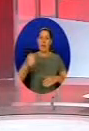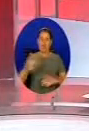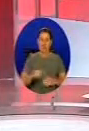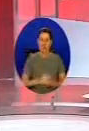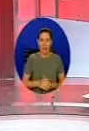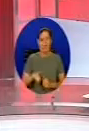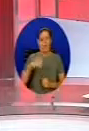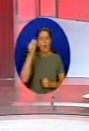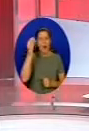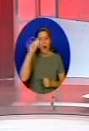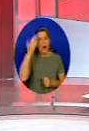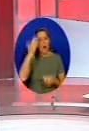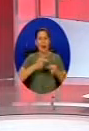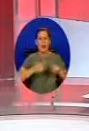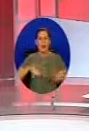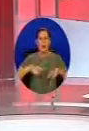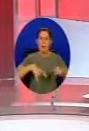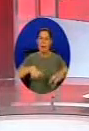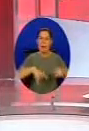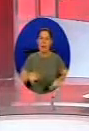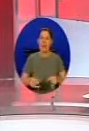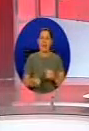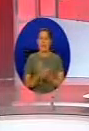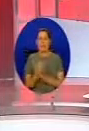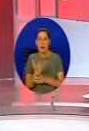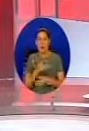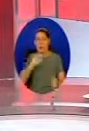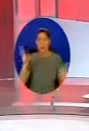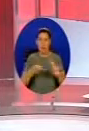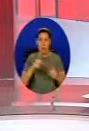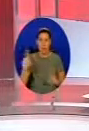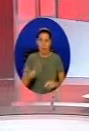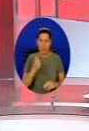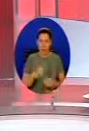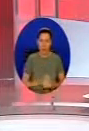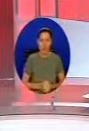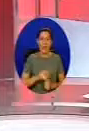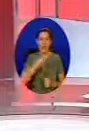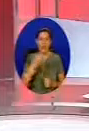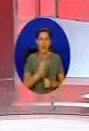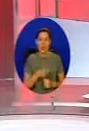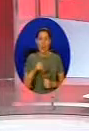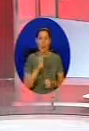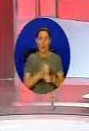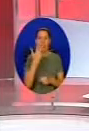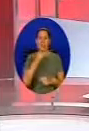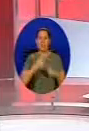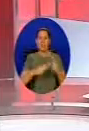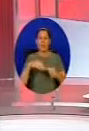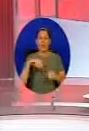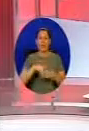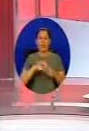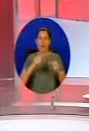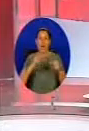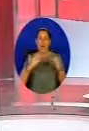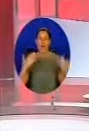מיני בעלי חיים וצמחים בעולם כולו. את המסע השני הוא עשה במשך 30 שנה בספרייה שלו, במוח שלו, בסופה